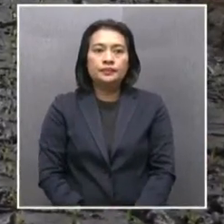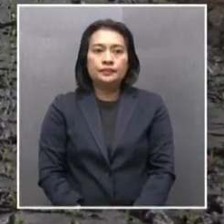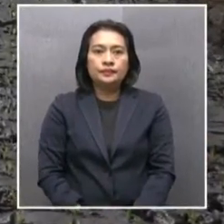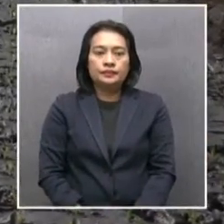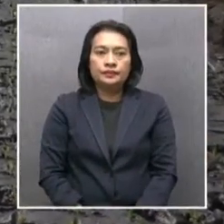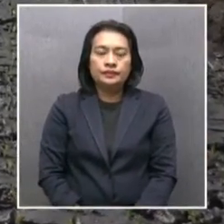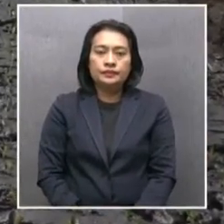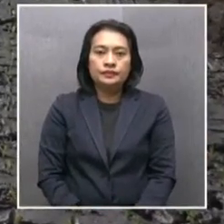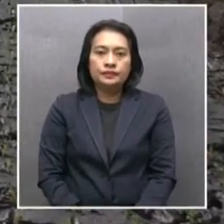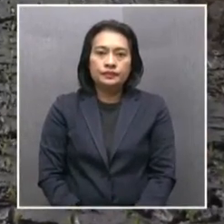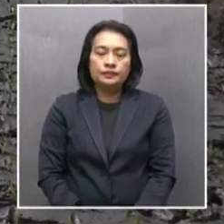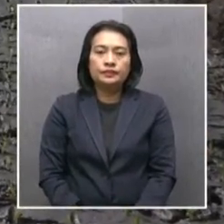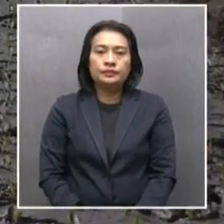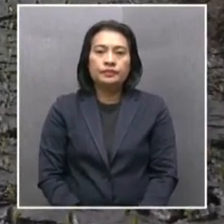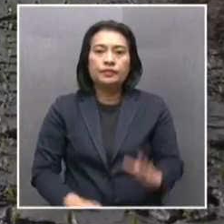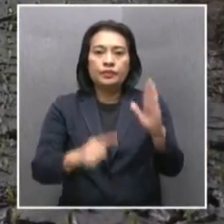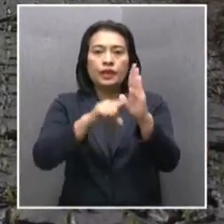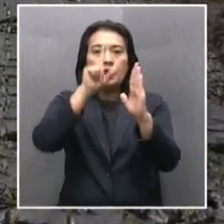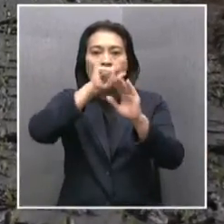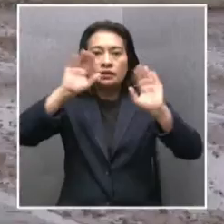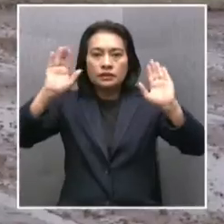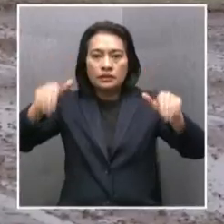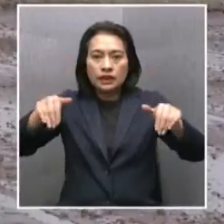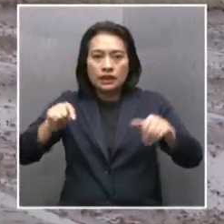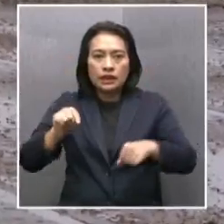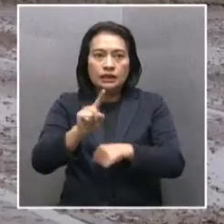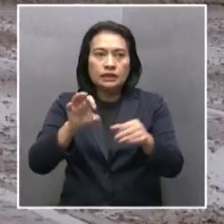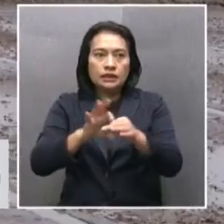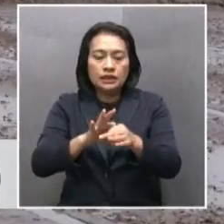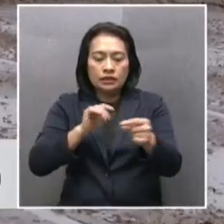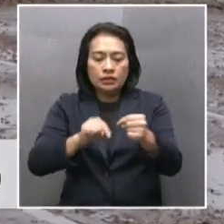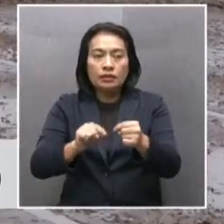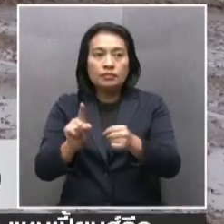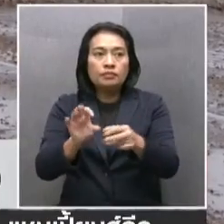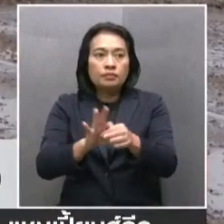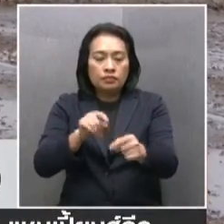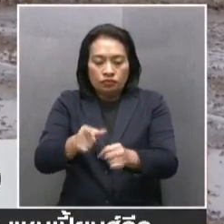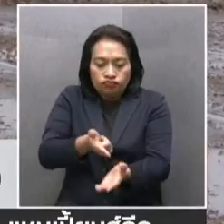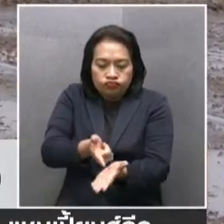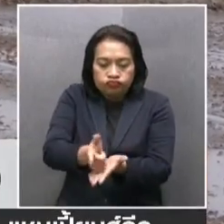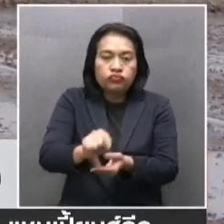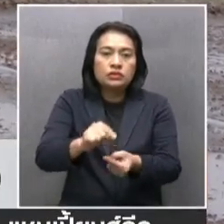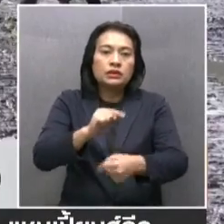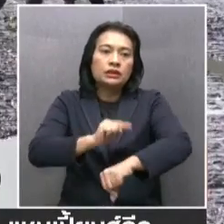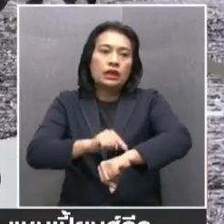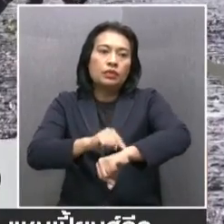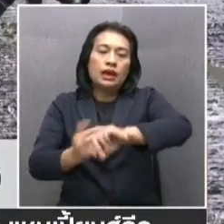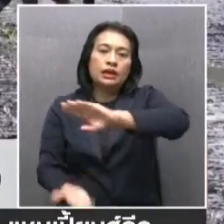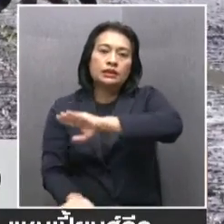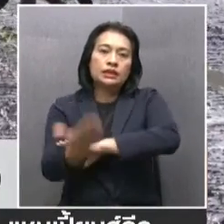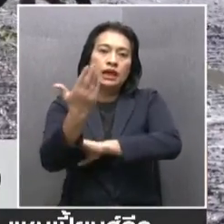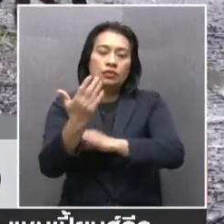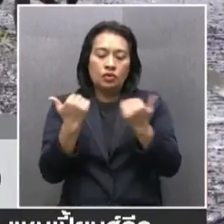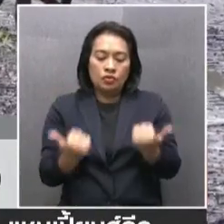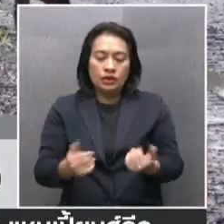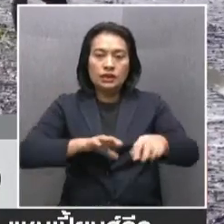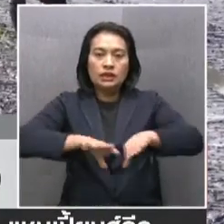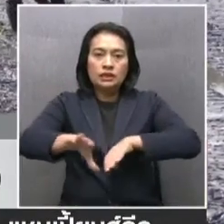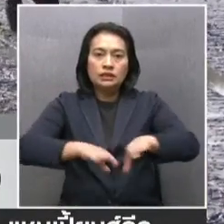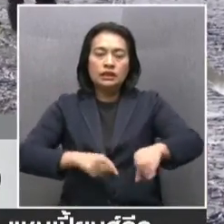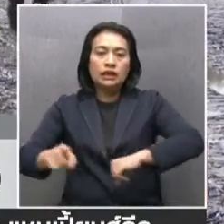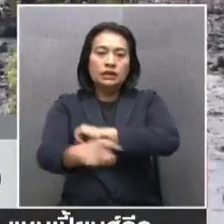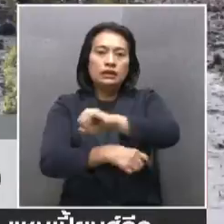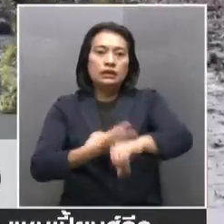ชาวนาในหลายพื้นที่ของจังหวัดชัยนาทครับก็นำรถไถพร้อมกับเครื่องมือเริ่มไถนาตั้งแต่ช่วงเช้าตรู่เลยนะครับหลังจากจะเตรียมแปลงนาสูบ